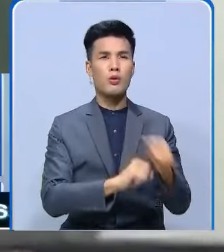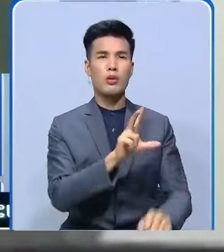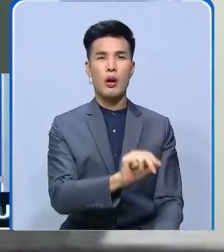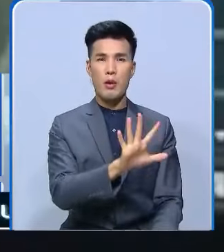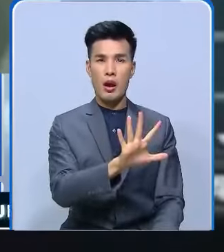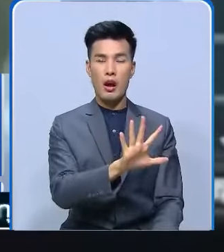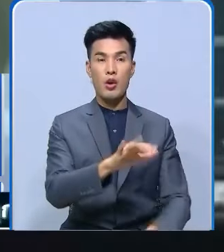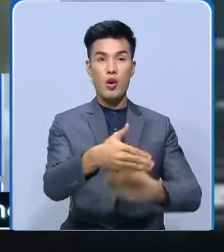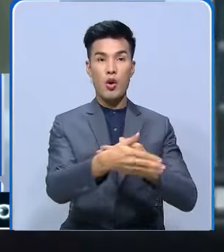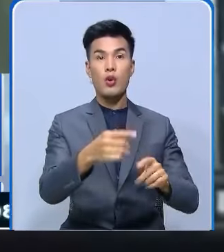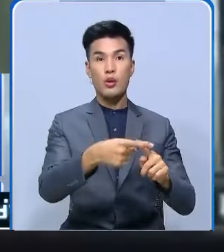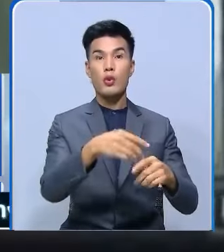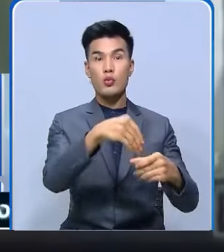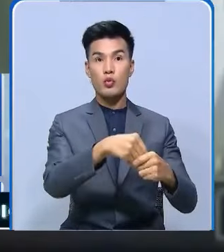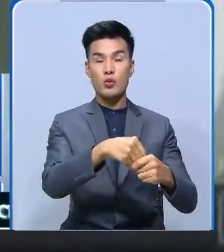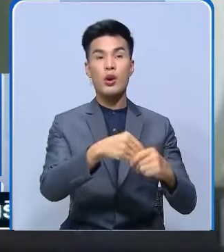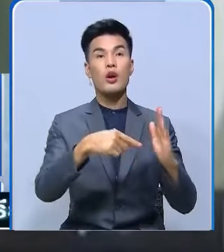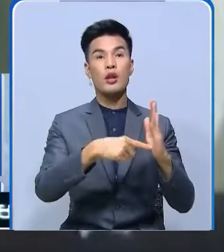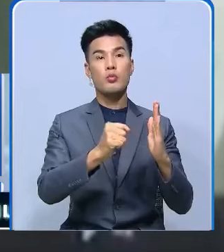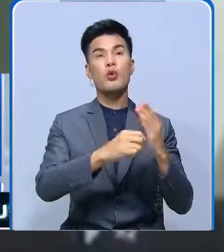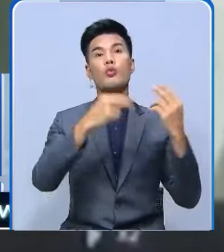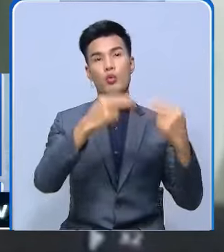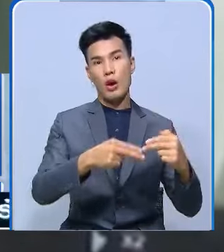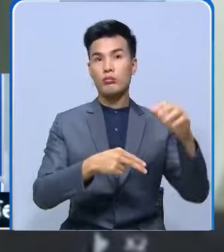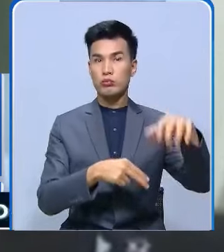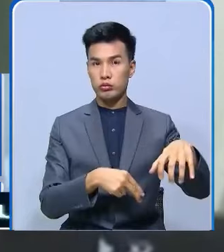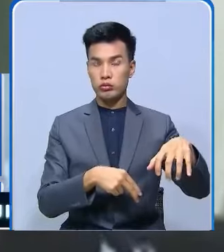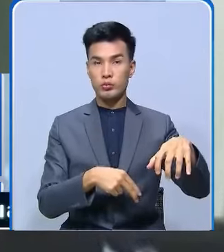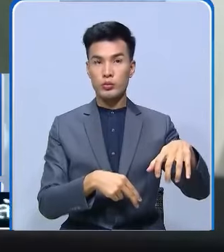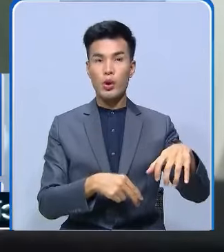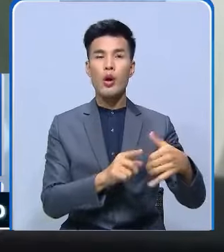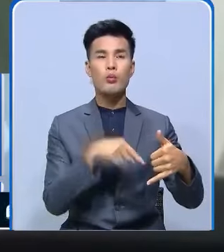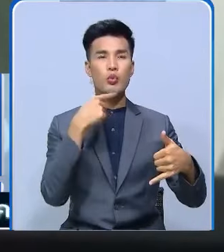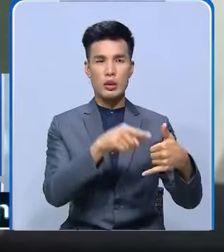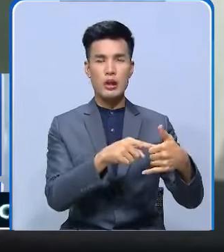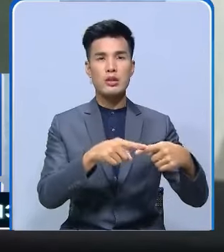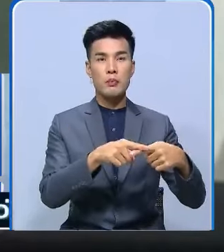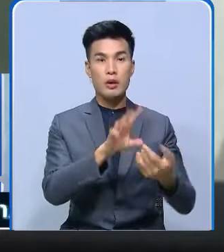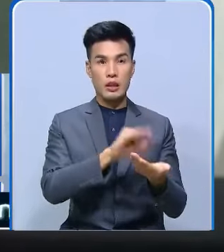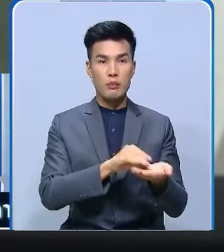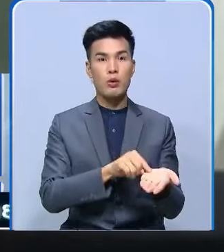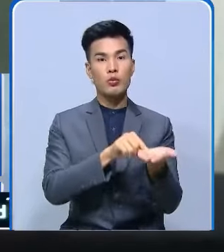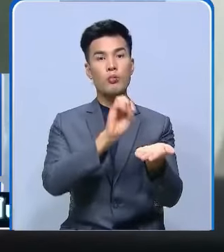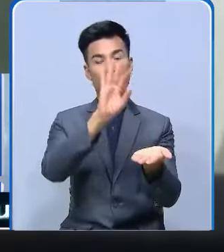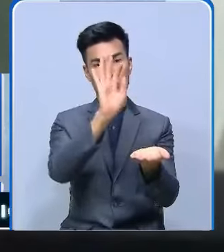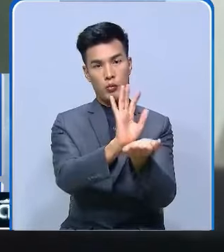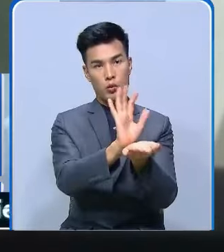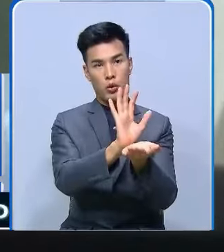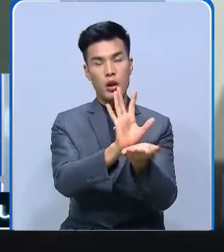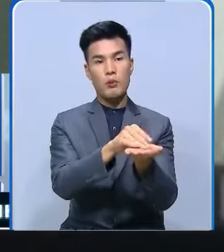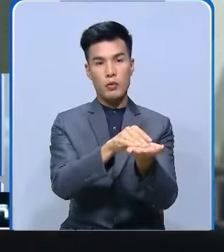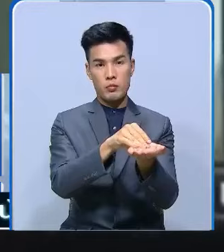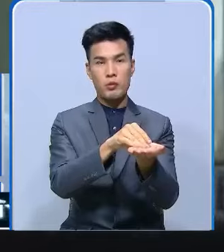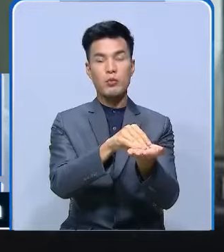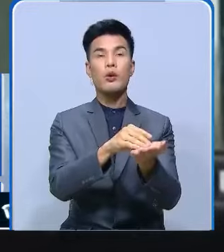ซึ่งก็เป็นเจ้าของห้องพักที่จังหวัดสมุทรสงครามนะคะโดยทางผู้เสียหายนำหลักฐานนี้แหละไปแจ้งความกับตำรวจสภ.เมืองสมุทรสงคร